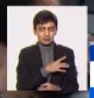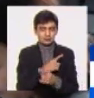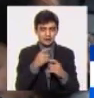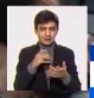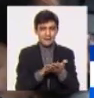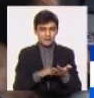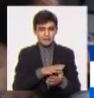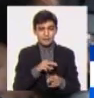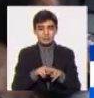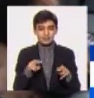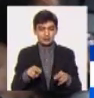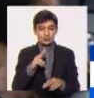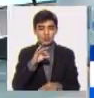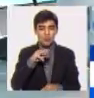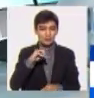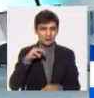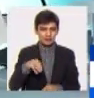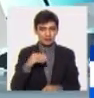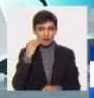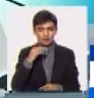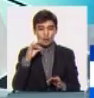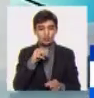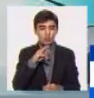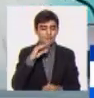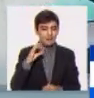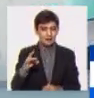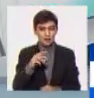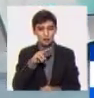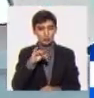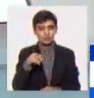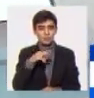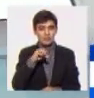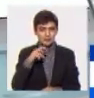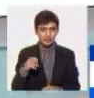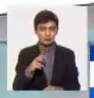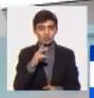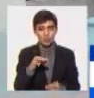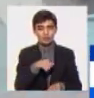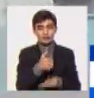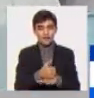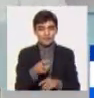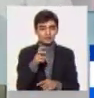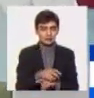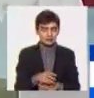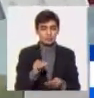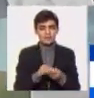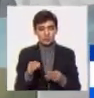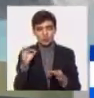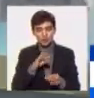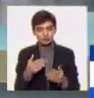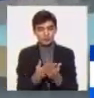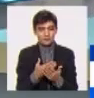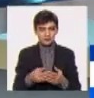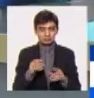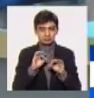председатель комитета контроля качества и безопасности товаров Людмила Бюрабекова. Но пришел глава Минздрава и снова с неутешительными